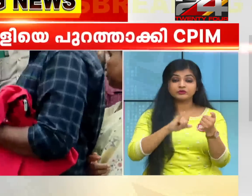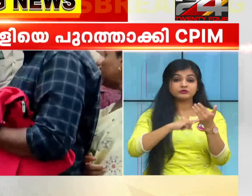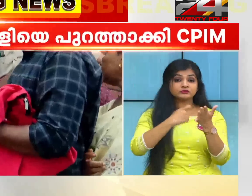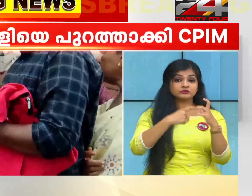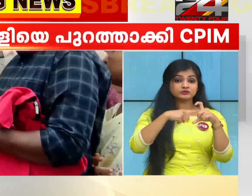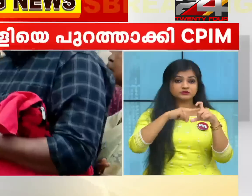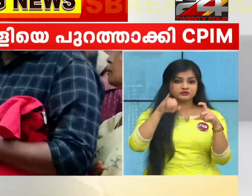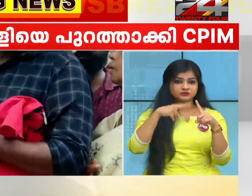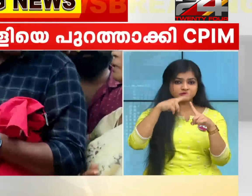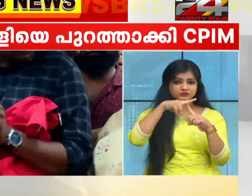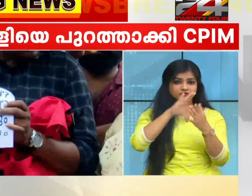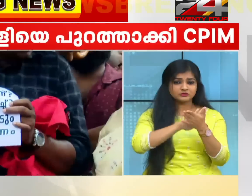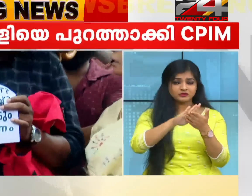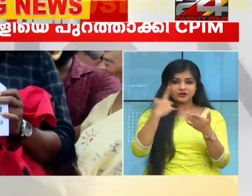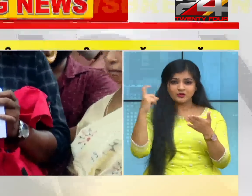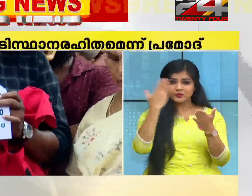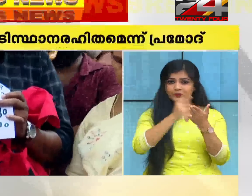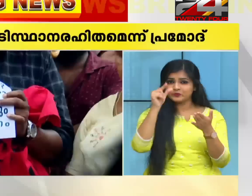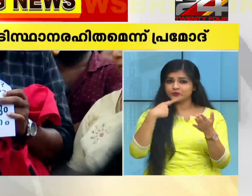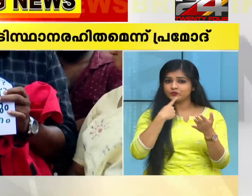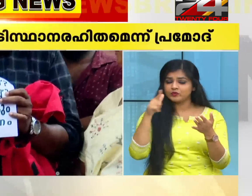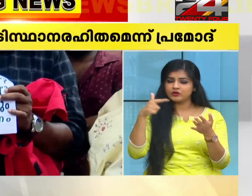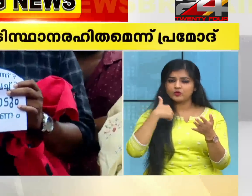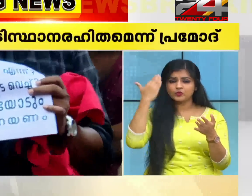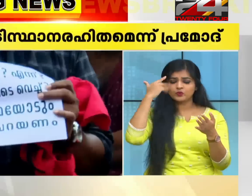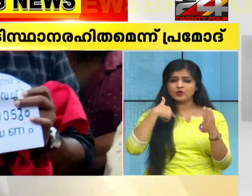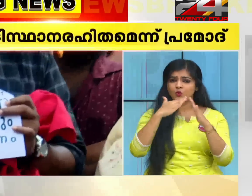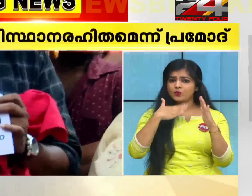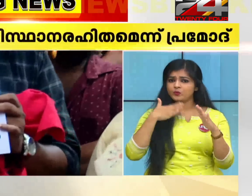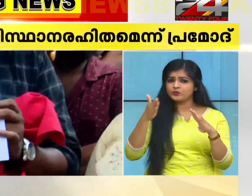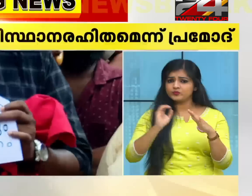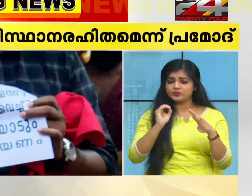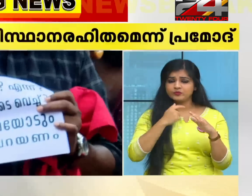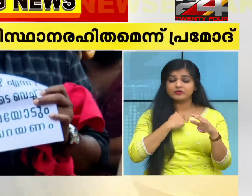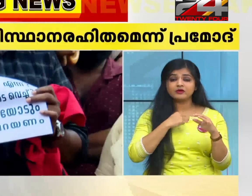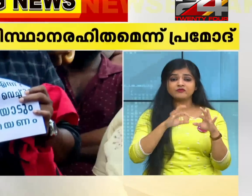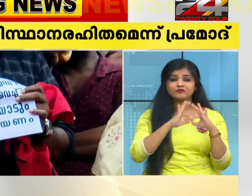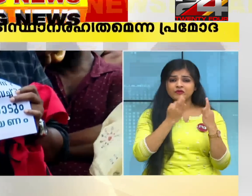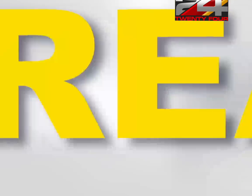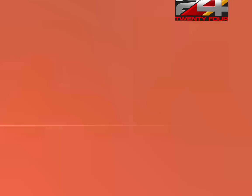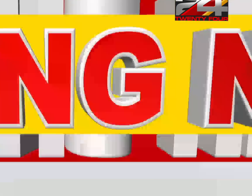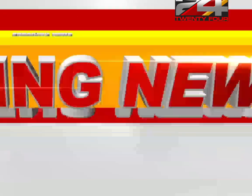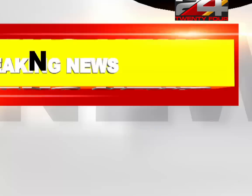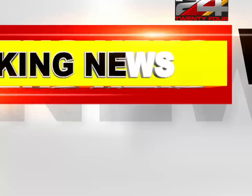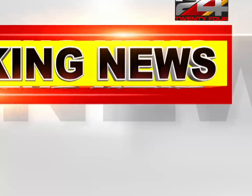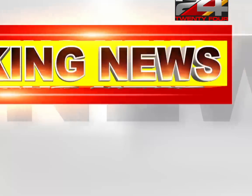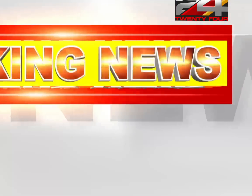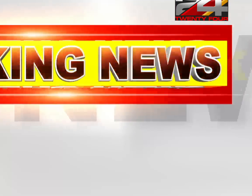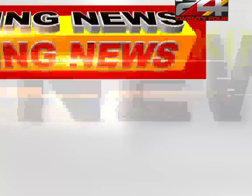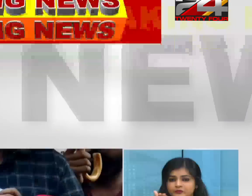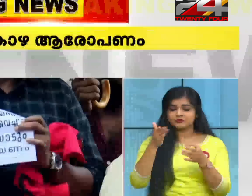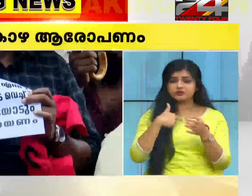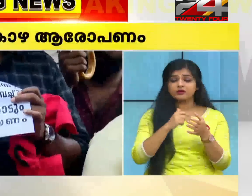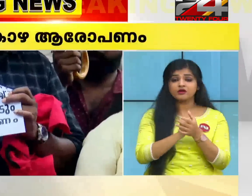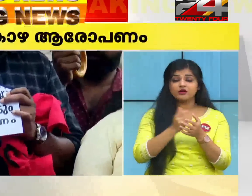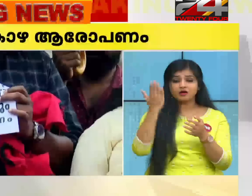പരിചയമുണ്ട്, പക്ഷെ അയാളുടെ വീട്ടിലേക്ക് താൻ ഇതുവരെ വന്നിട്ടില്ല. തന്റെ ബന്ധുവിന്റെ പരിചയക്കാരനാണ് ശ്രീജിത്ത്. അത്തരത്തിലുള്ളൊരു ബന്ധം, അത്തരത്തിലുള്ളൊരു പരിചയം